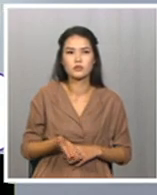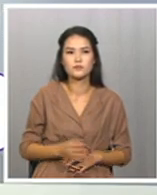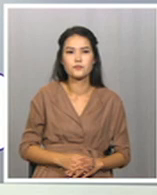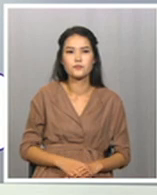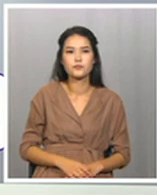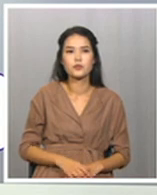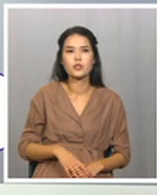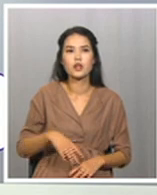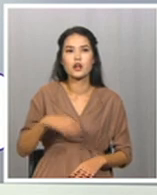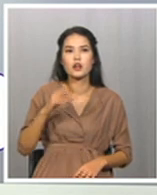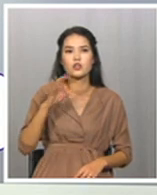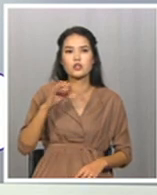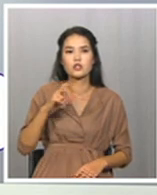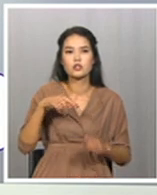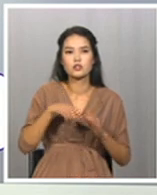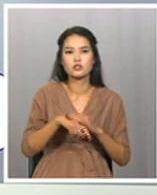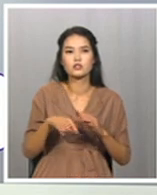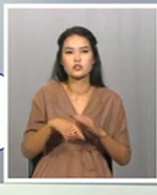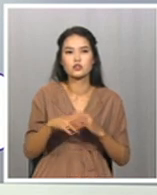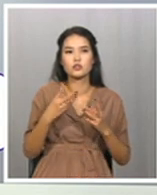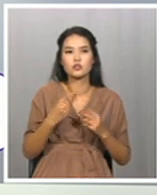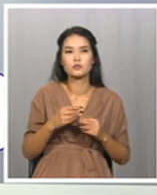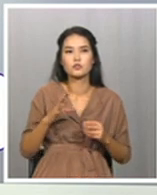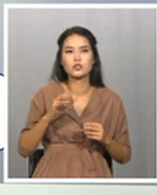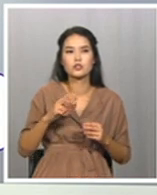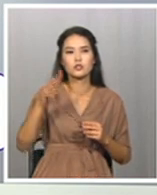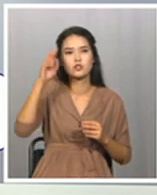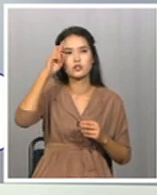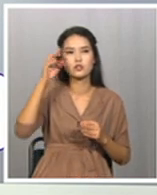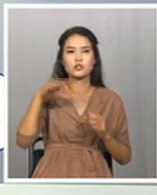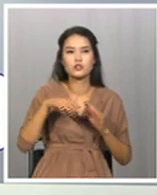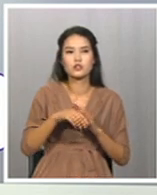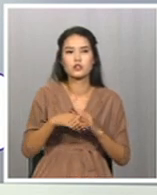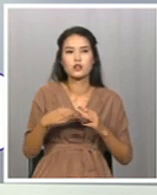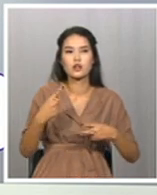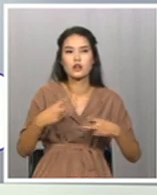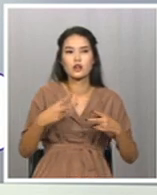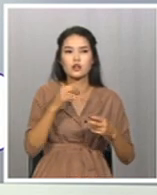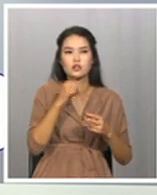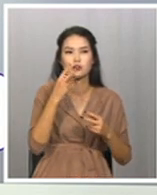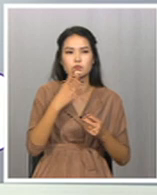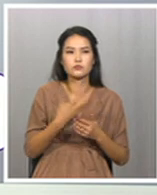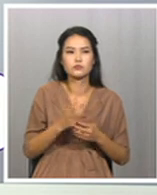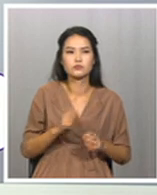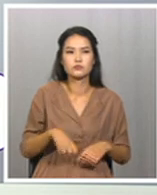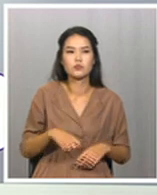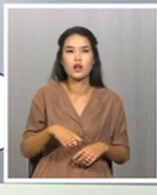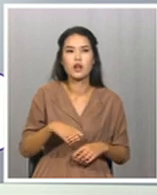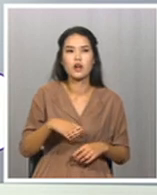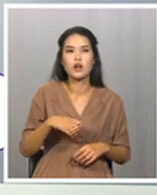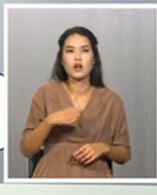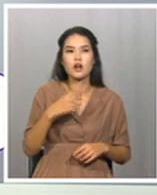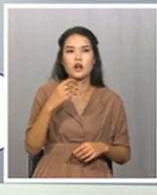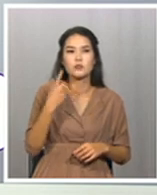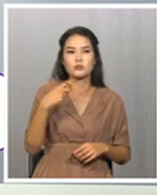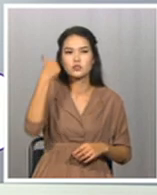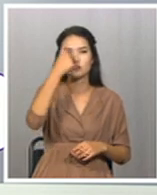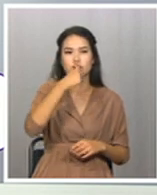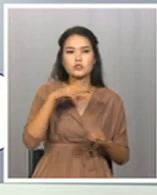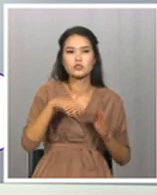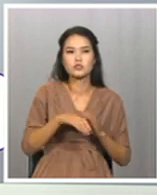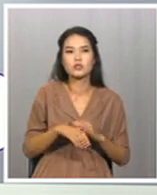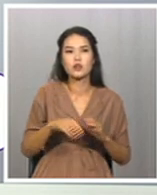Енді жиынтық ішкі өнім мен жиынтық ұлттық өнімнің бір-бірінен айырмашылығына тоқталатын болсақ, яғни бір жыл ішіндегі ел